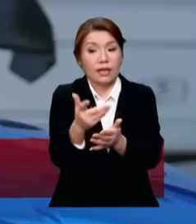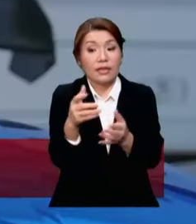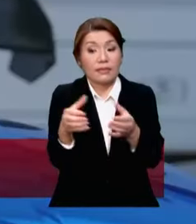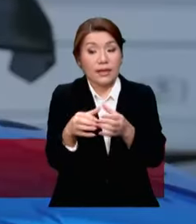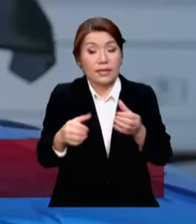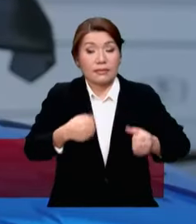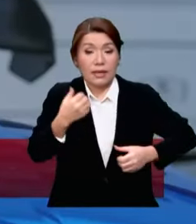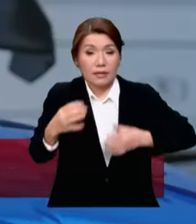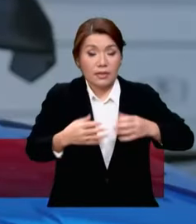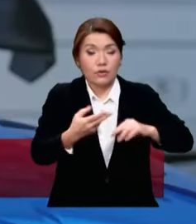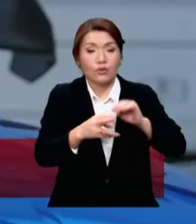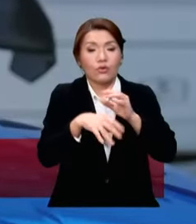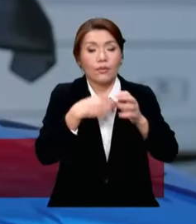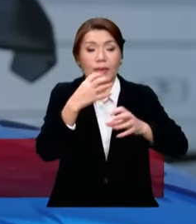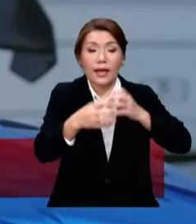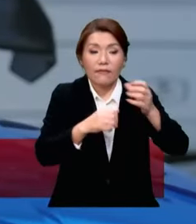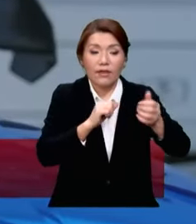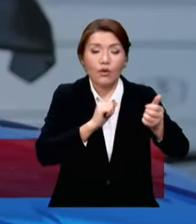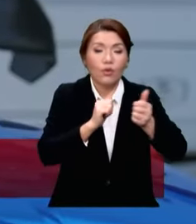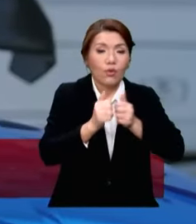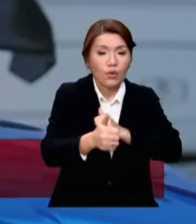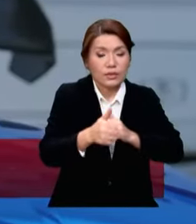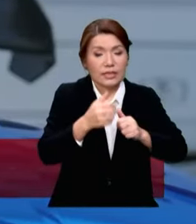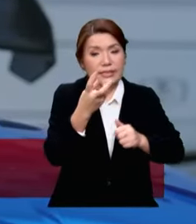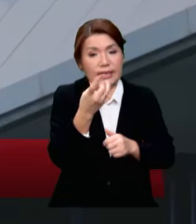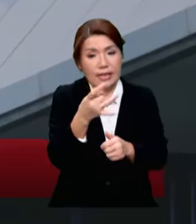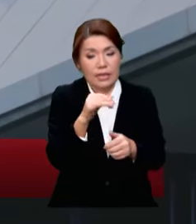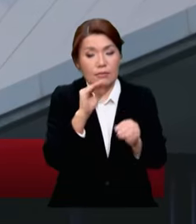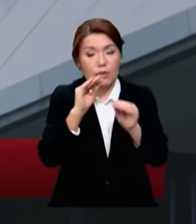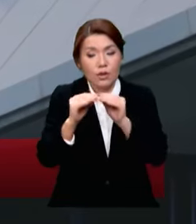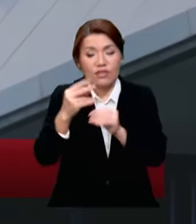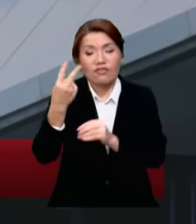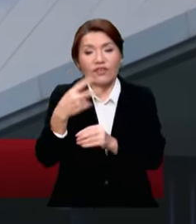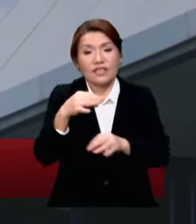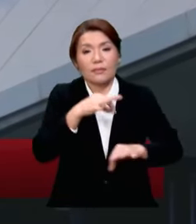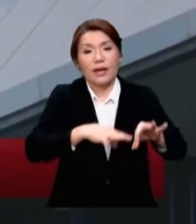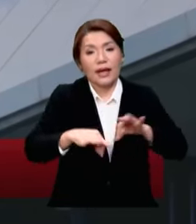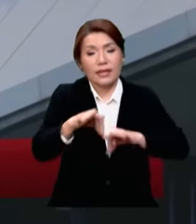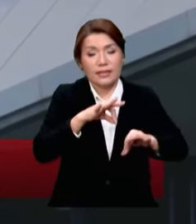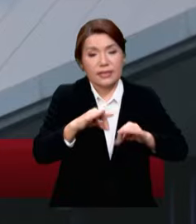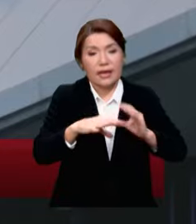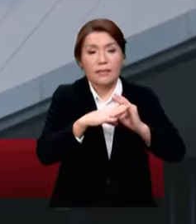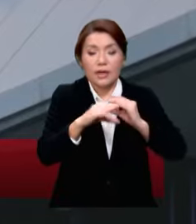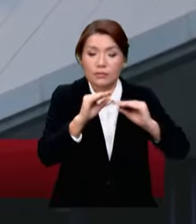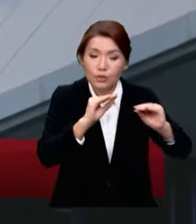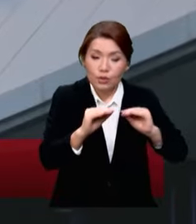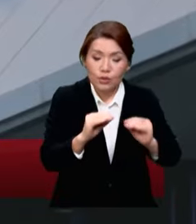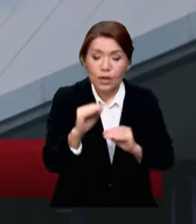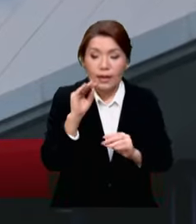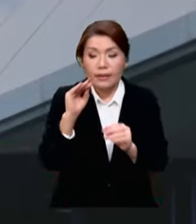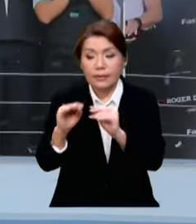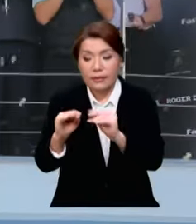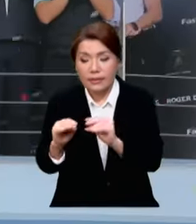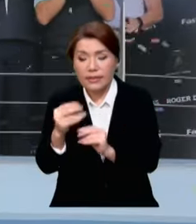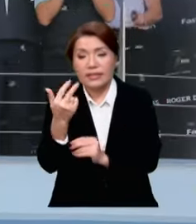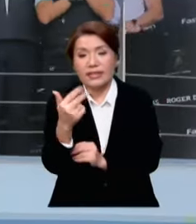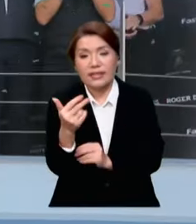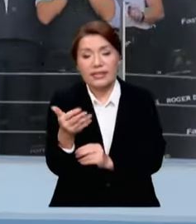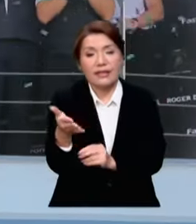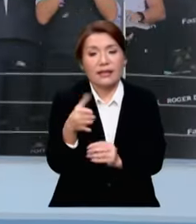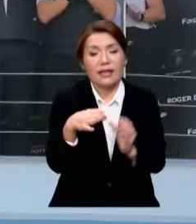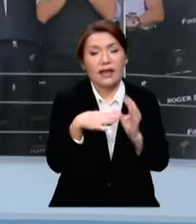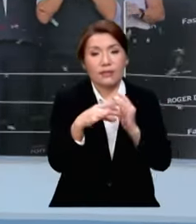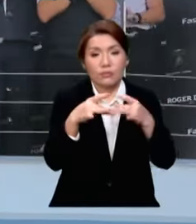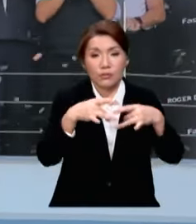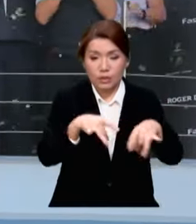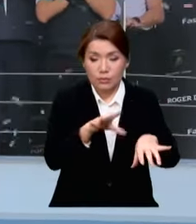неоднократно участвовали в мировых гоночных сериях. Создано более 20 проектов гоночных автомобилей, построено более 30 авто.